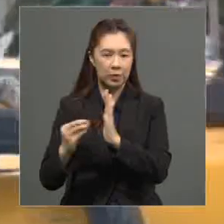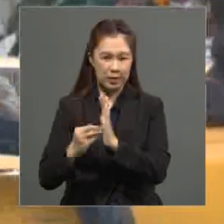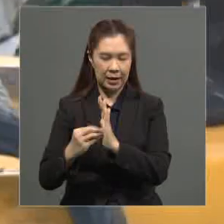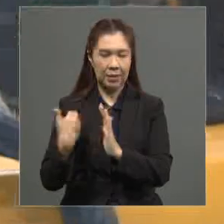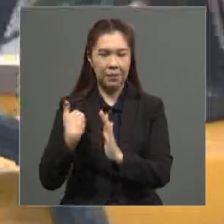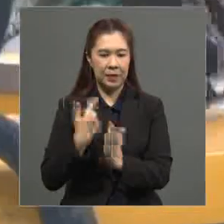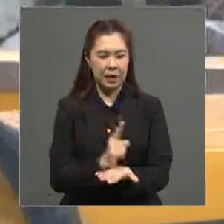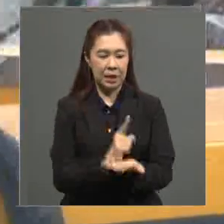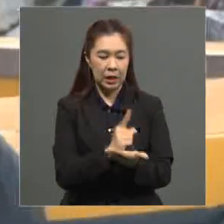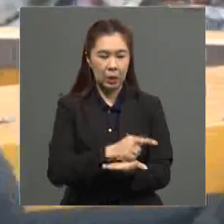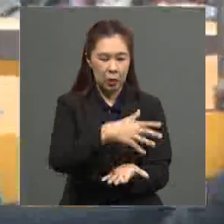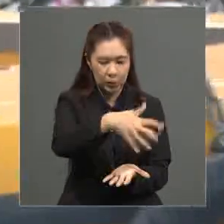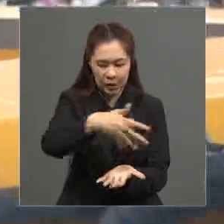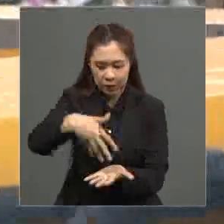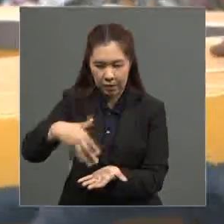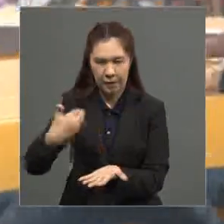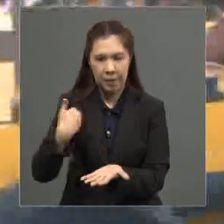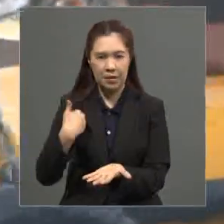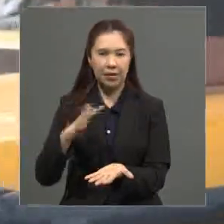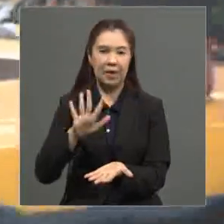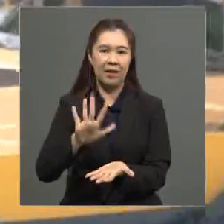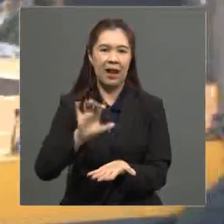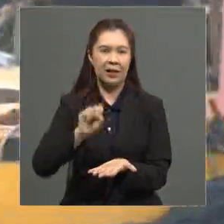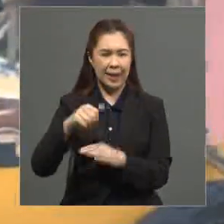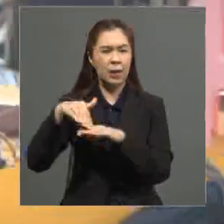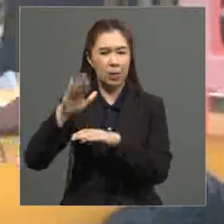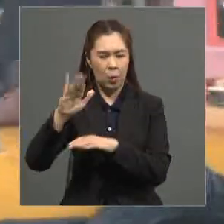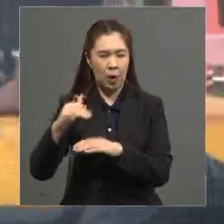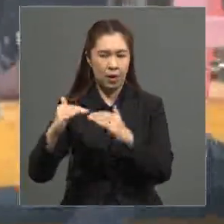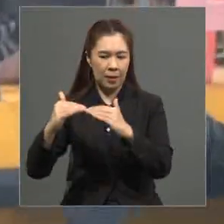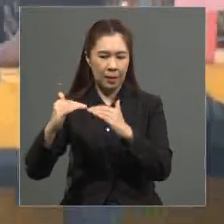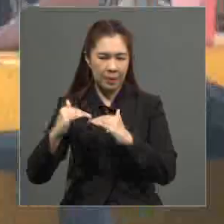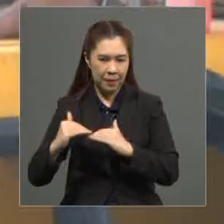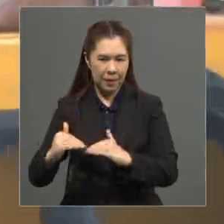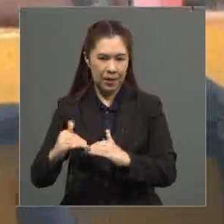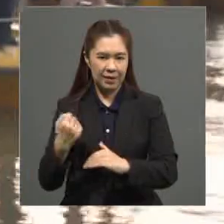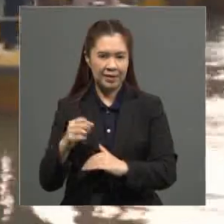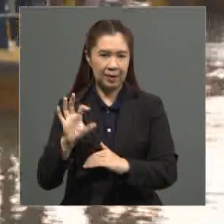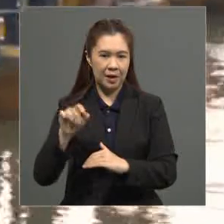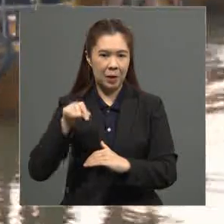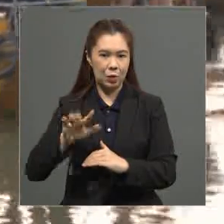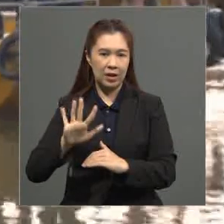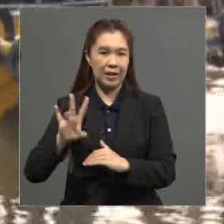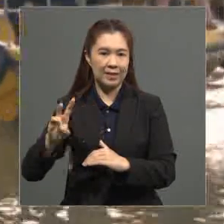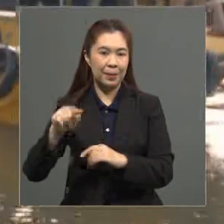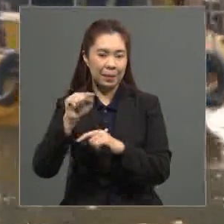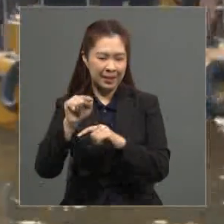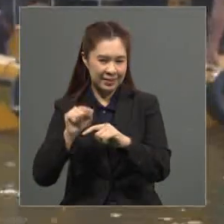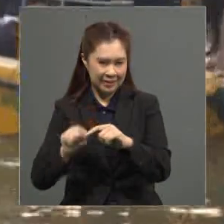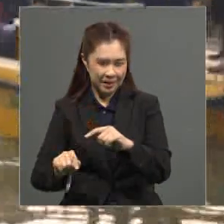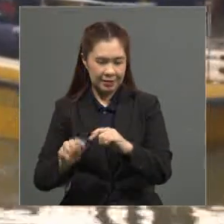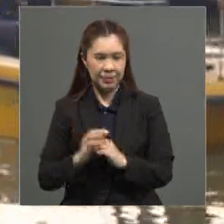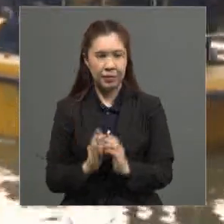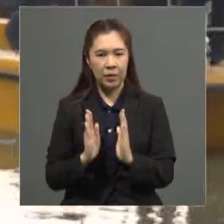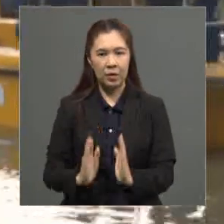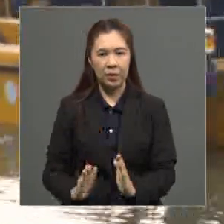เก็บกระทงค่ะ5145 190ใบลดลงจากปีก่อน 19.5 7%แล้วก็ยังพบด้วยว่า